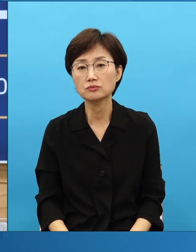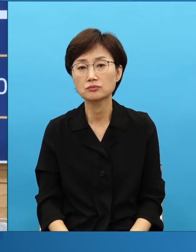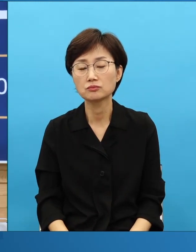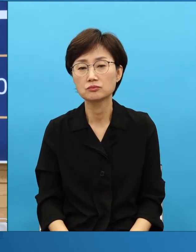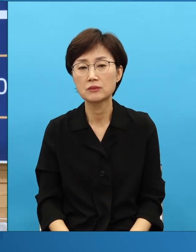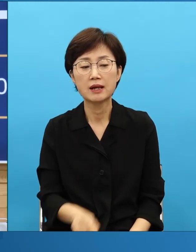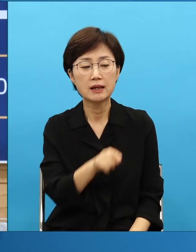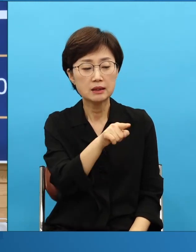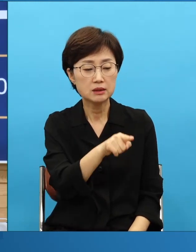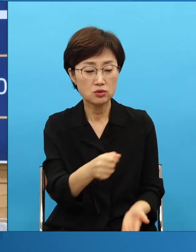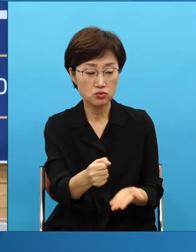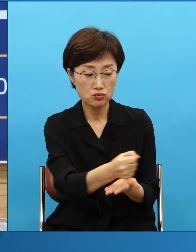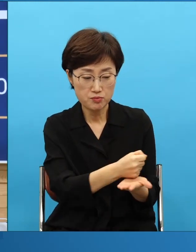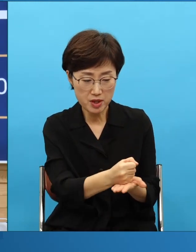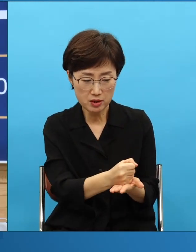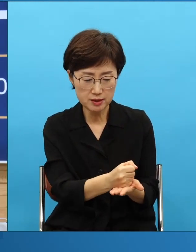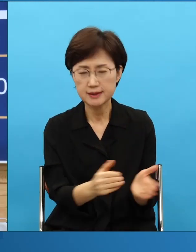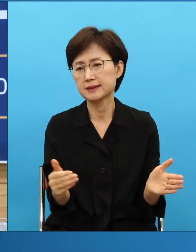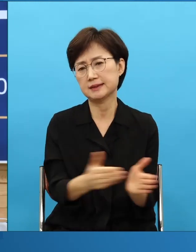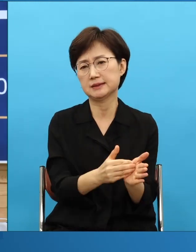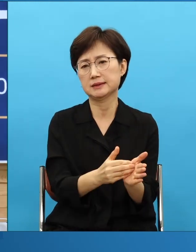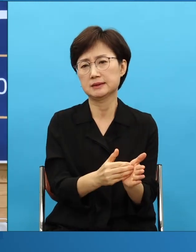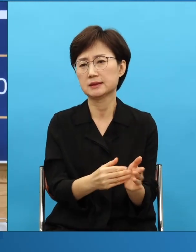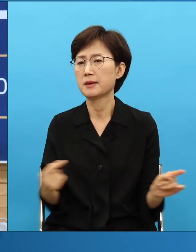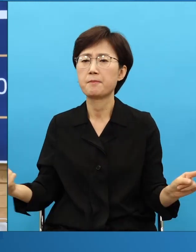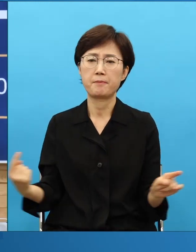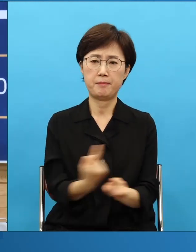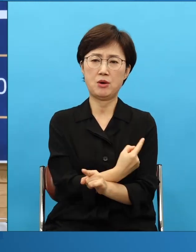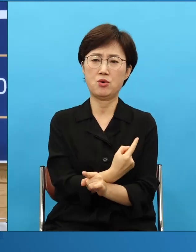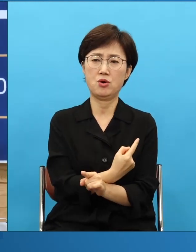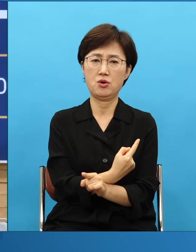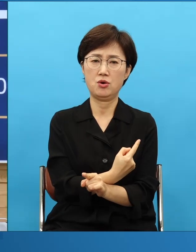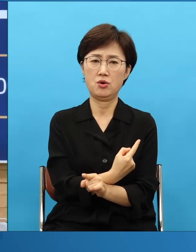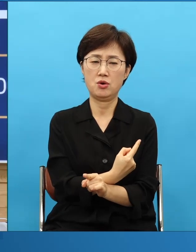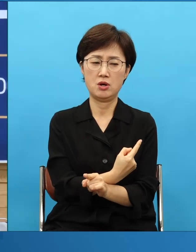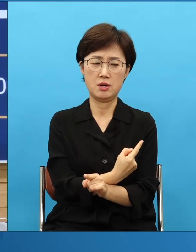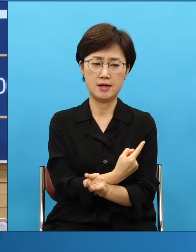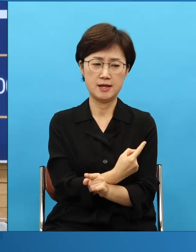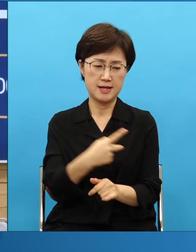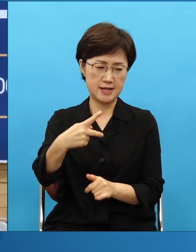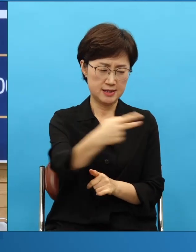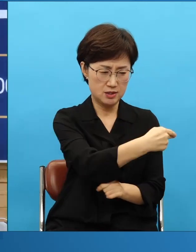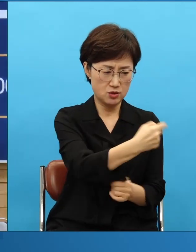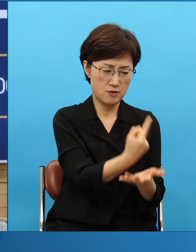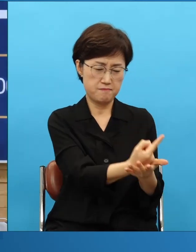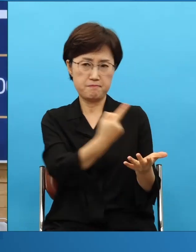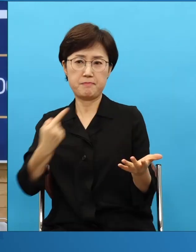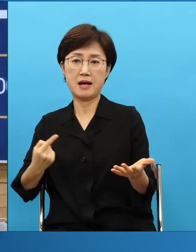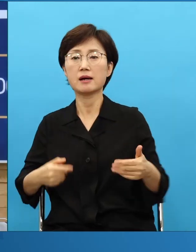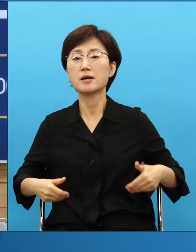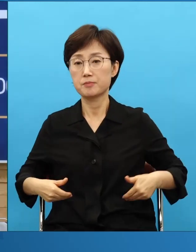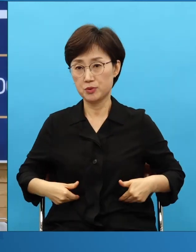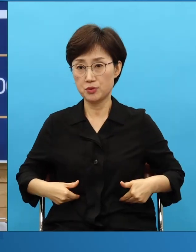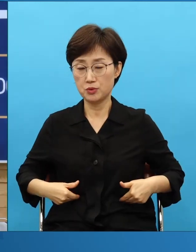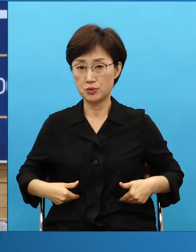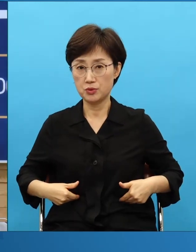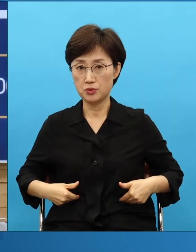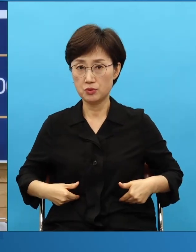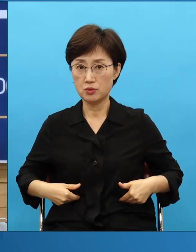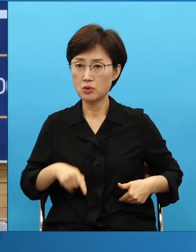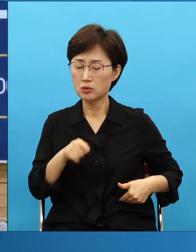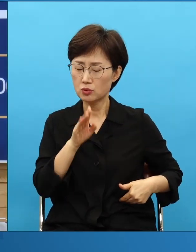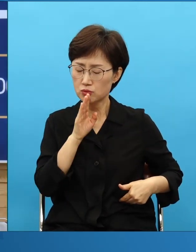그 운명을 바꾸는 겁니다. And it's about changing that fate. 거기에서 나와야 되는 거죠. And we have to come out from that. 그게 굉장히